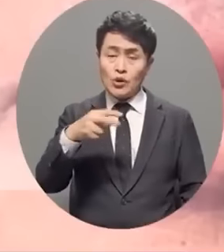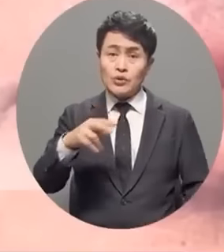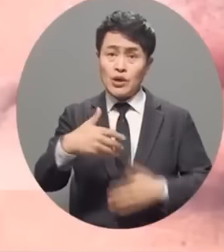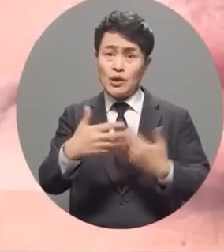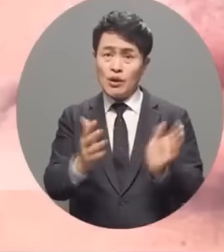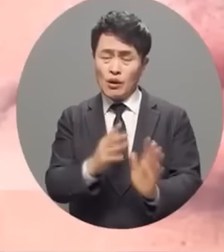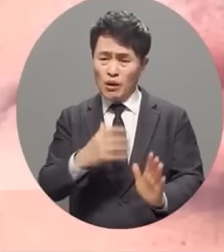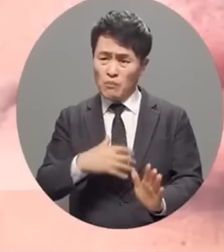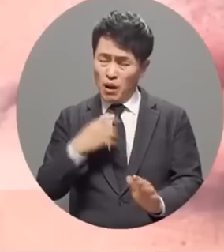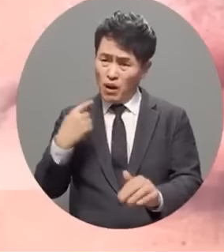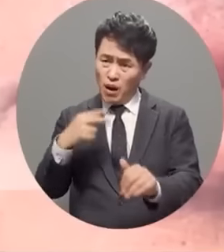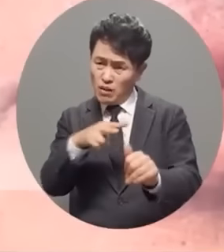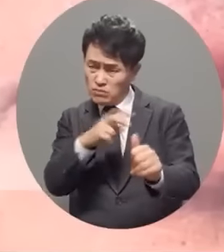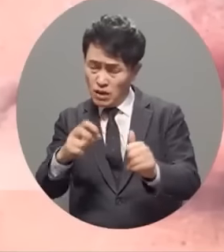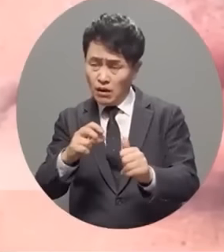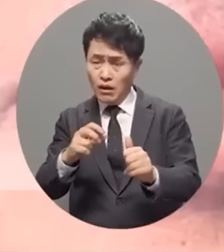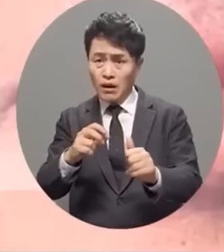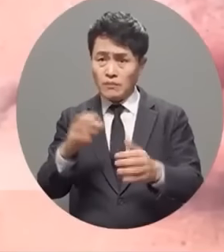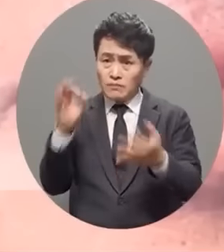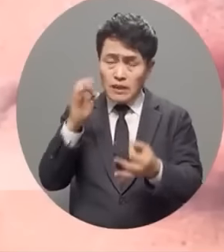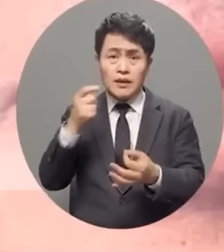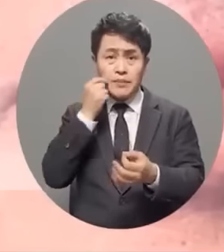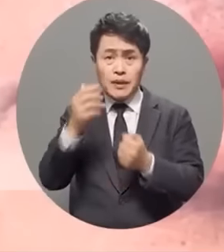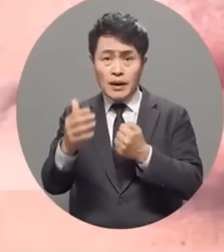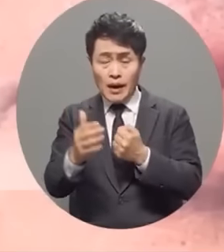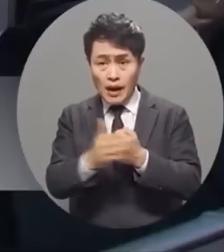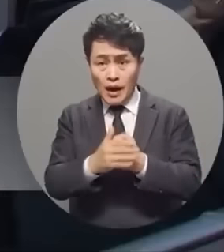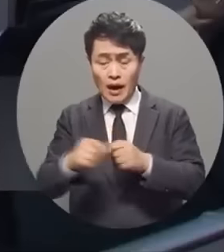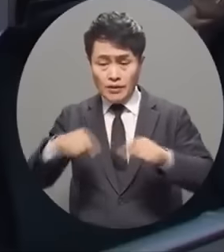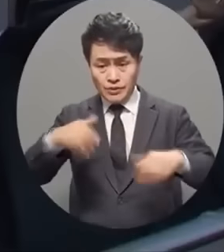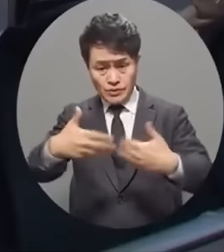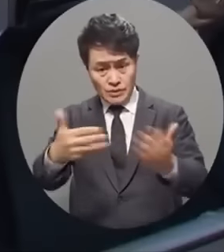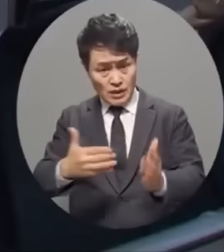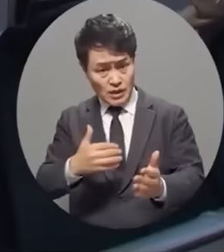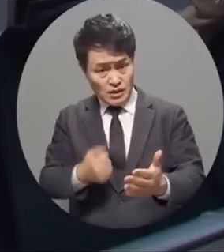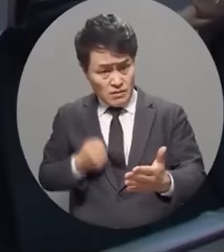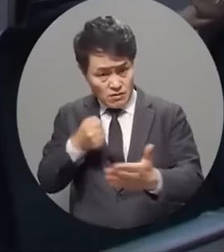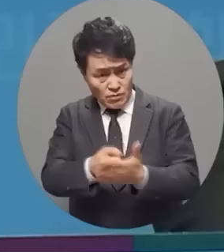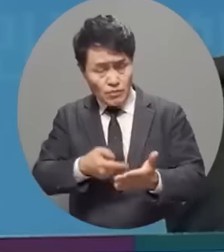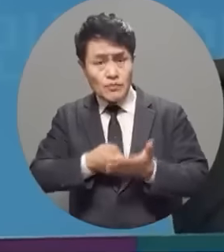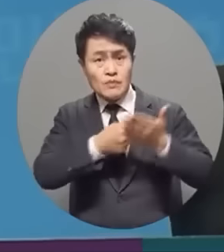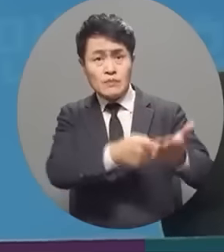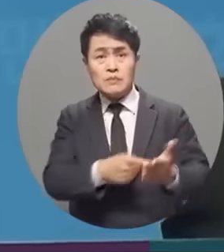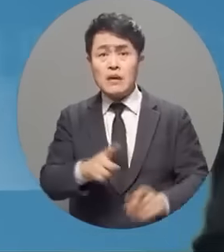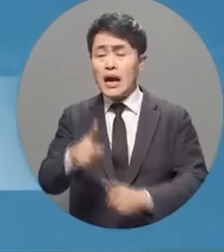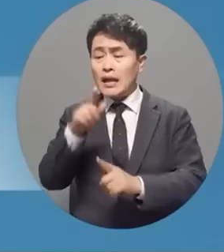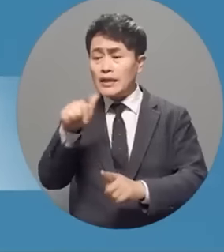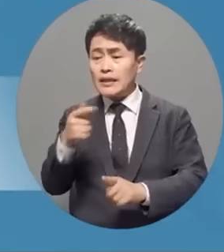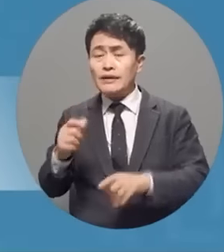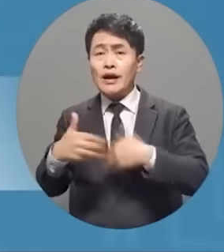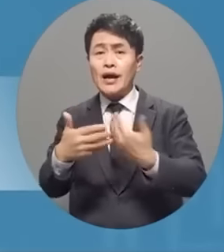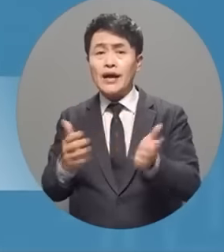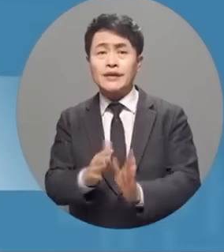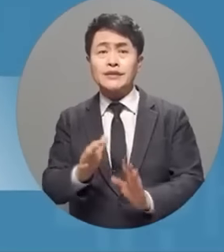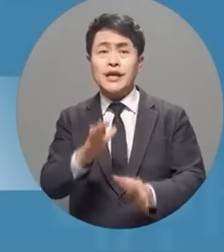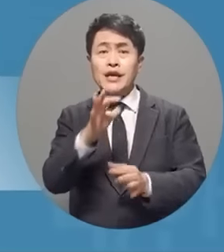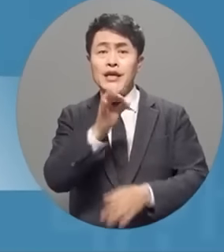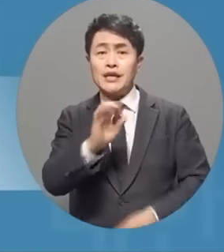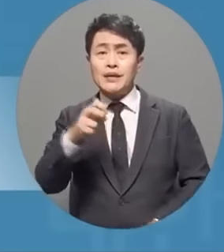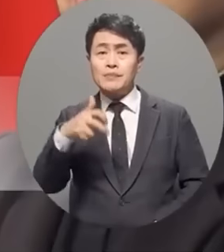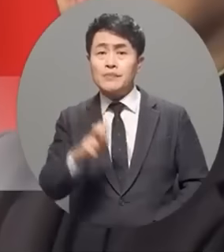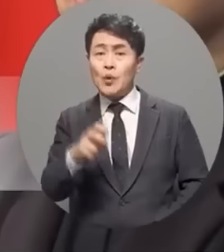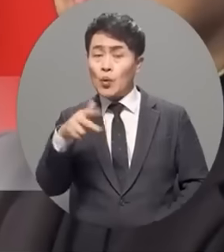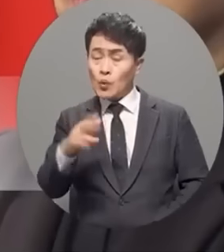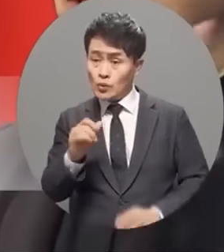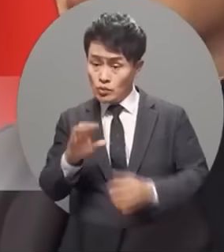모욕과 조롱을 묵과할 수 없다며 당의 결단을 촉구한 데 이어 이광재 후보와 임종석 전 대통령 비서실장의